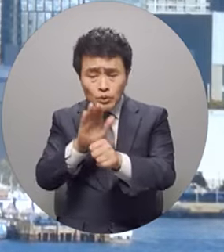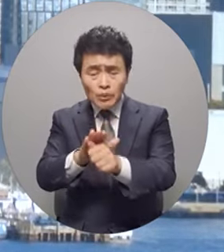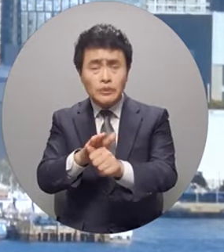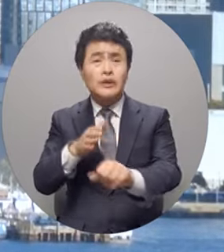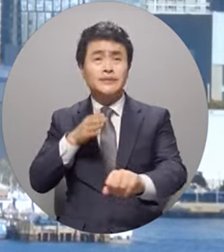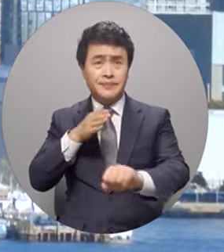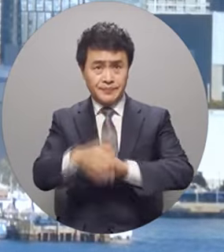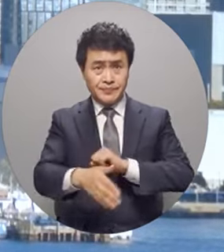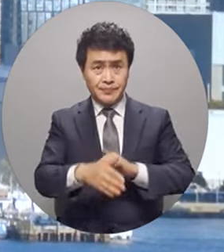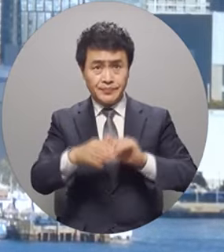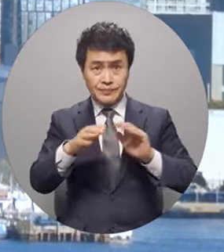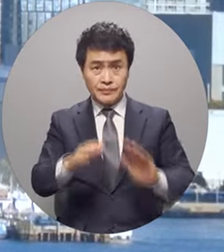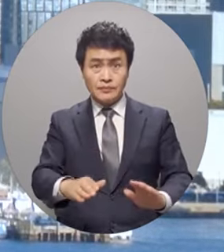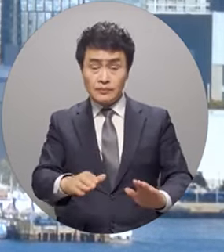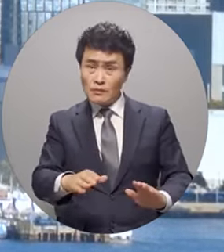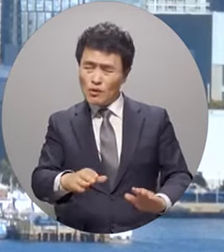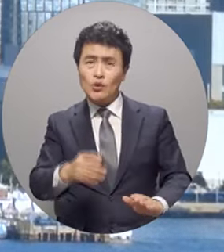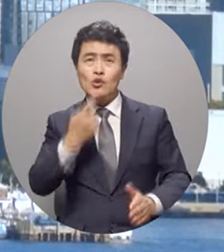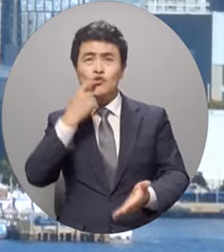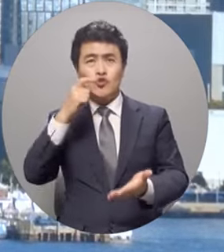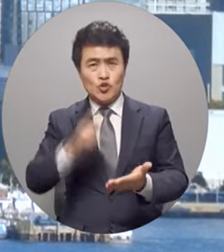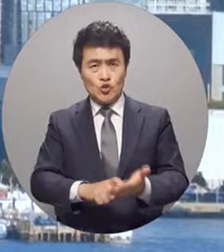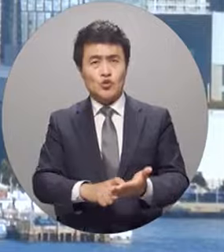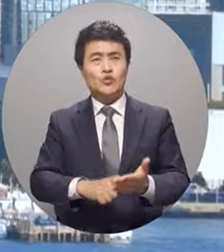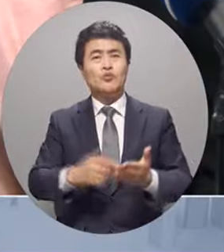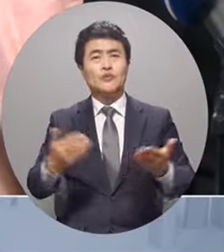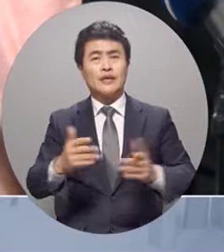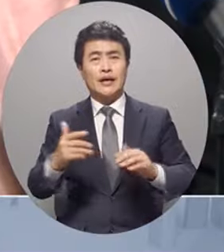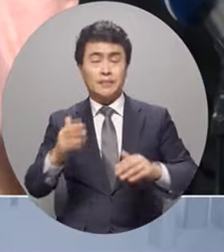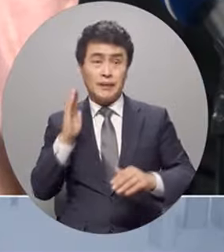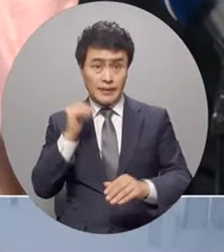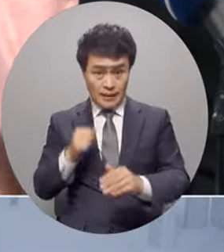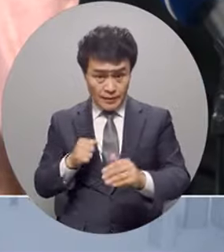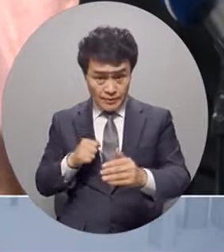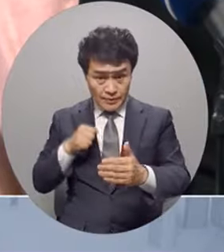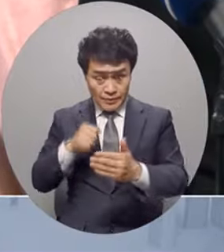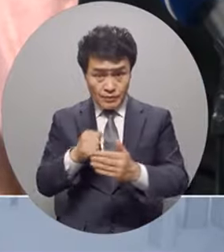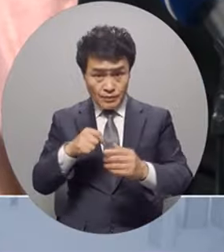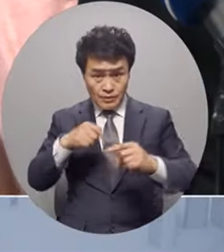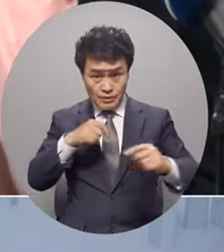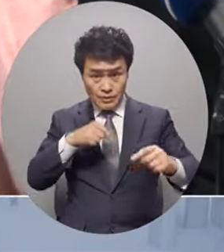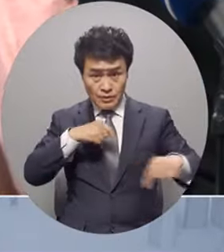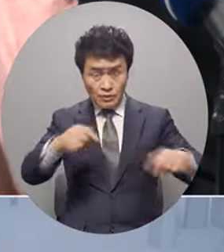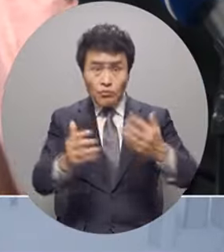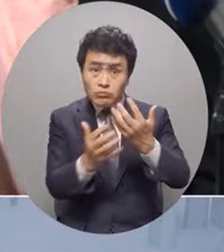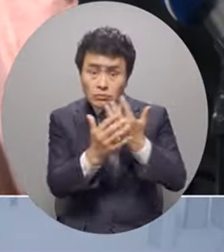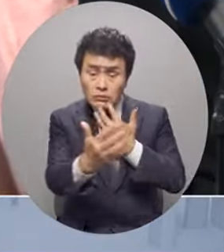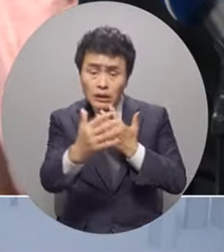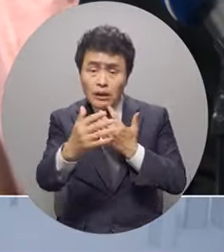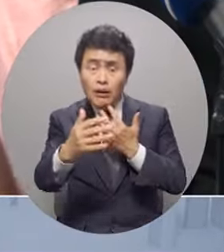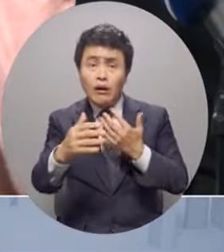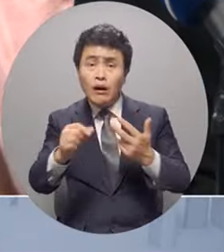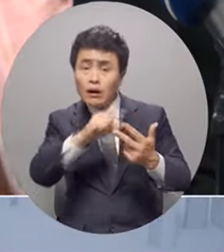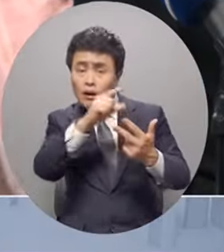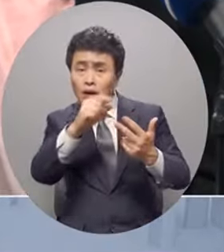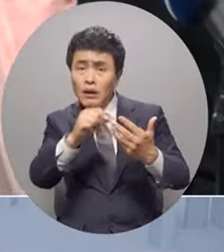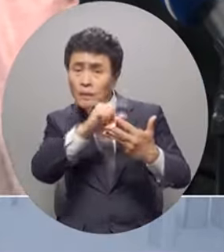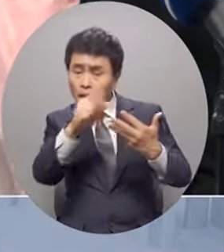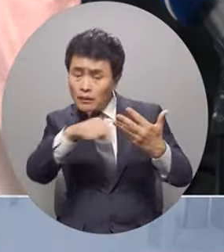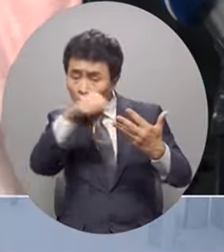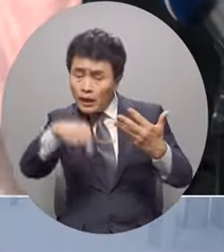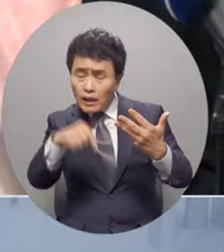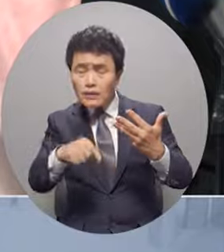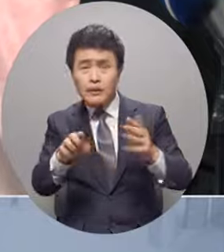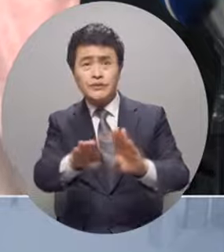시나리오인데요. 다만 이게 쉬운 일은 아닙니다. 대선 후보를 확정하는 전당대회가 바로 다음 달 열립니다. 약 한 달 정도 남은